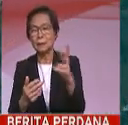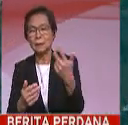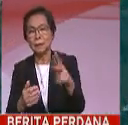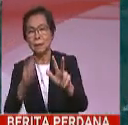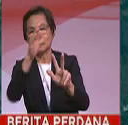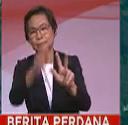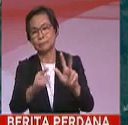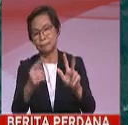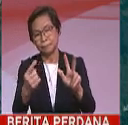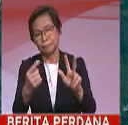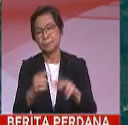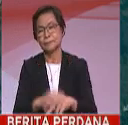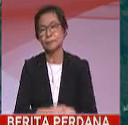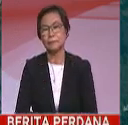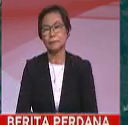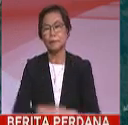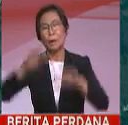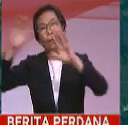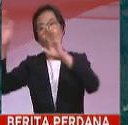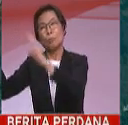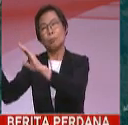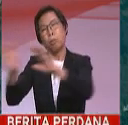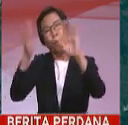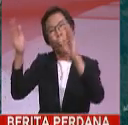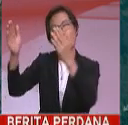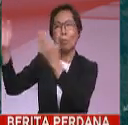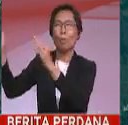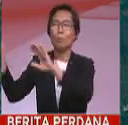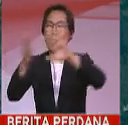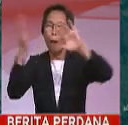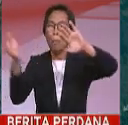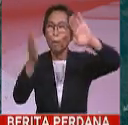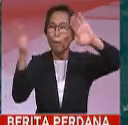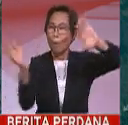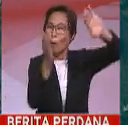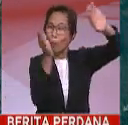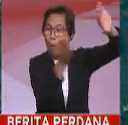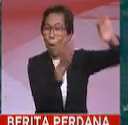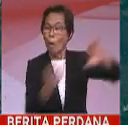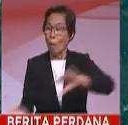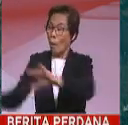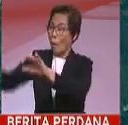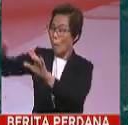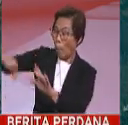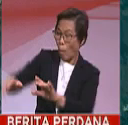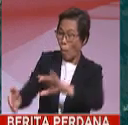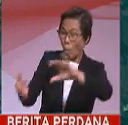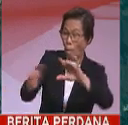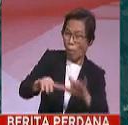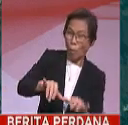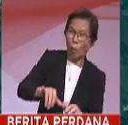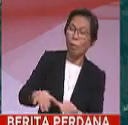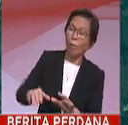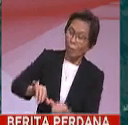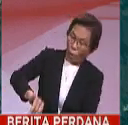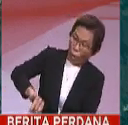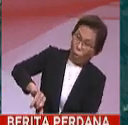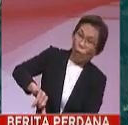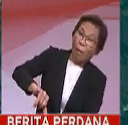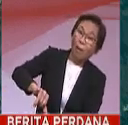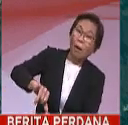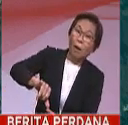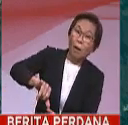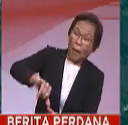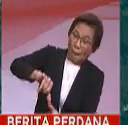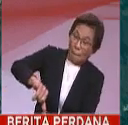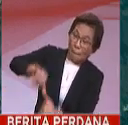13 Januari nanti. Keadaan angin kencang dan laut bergelora dijangkakan boleh menyebabkan ketinggian ombak mencecah sehingga